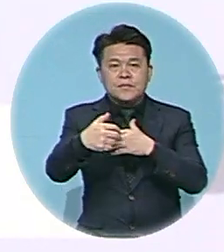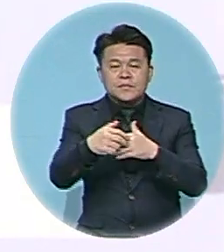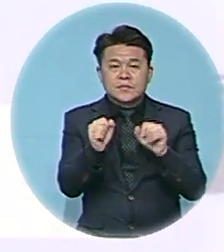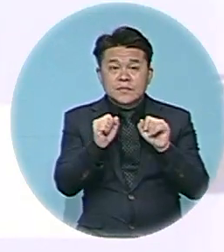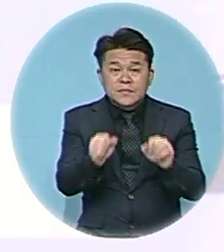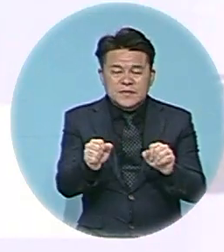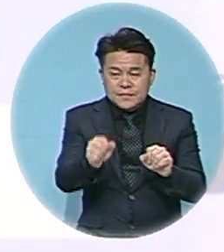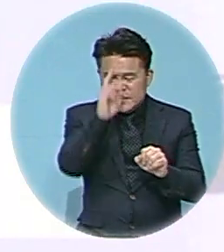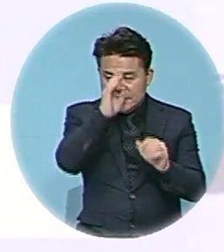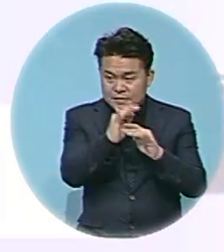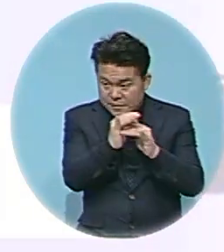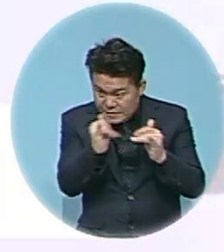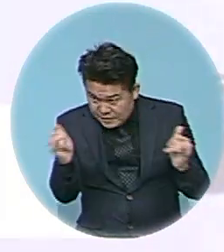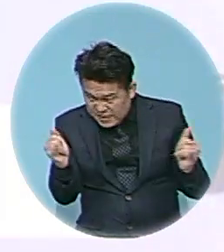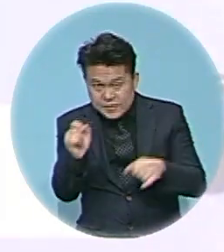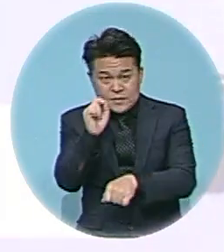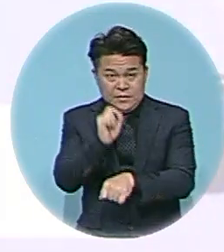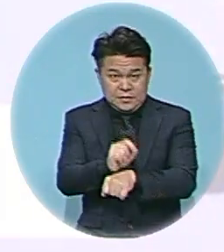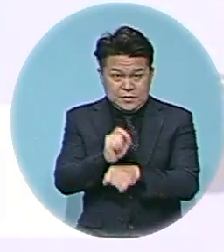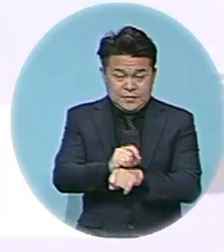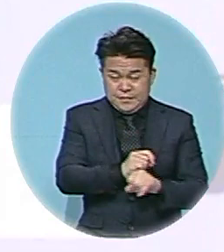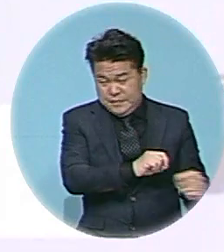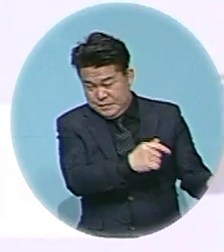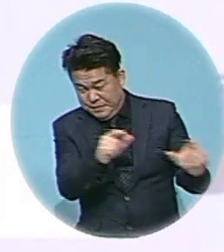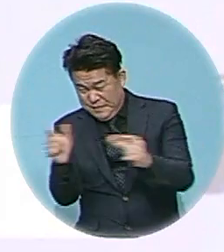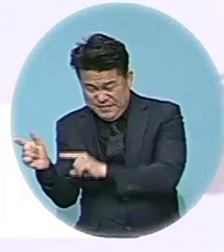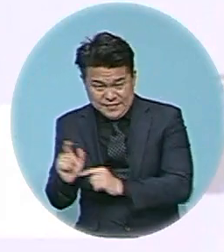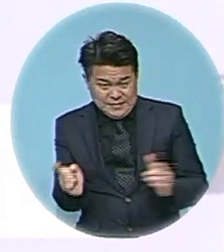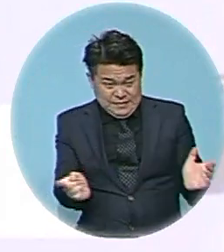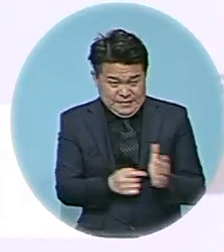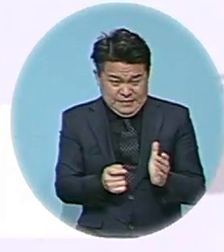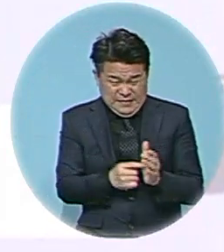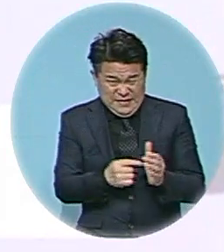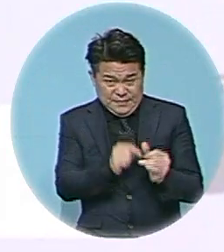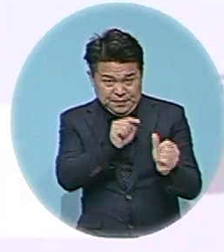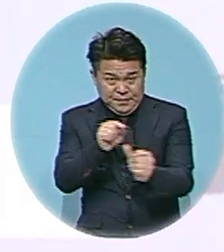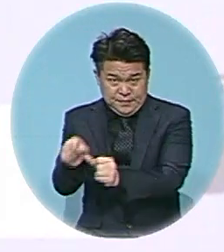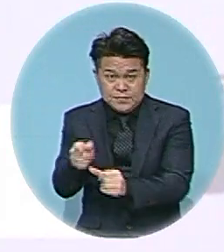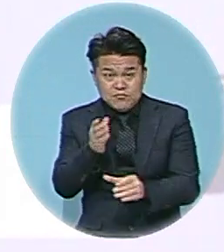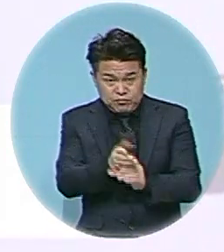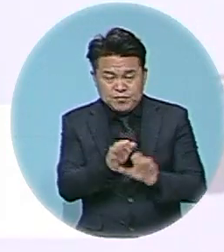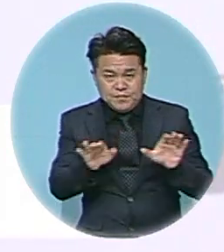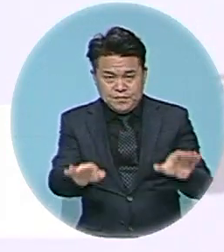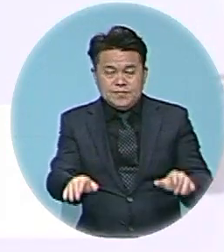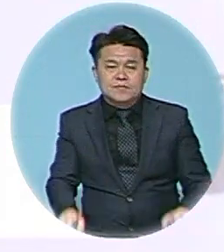계신 환자들과 직원들에 대한 긴급 조치를 취하고 있는 중입니다.